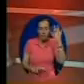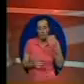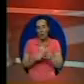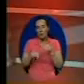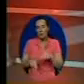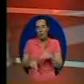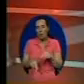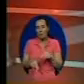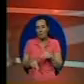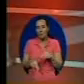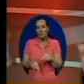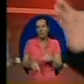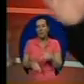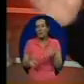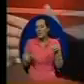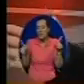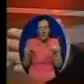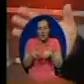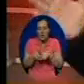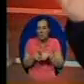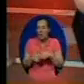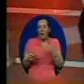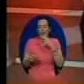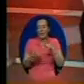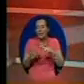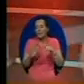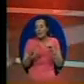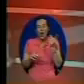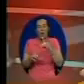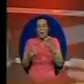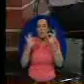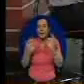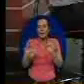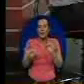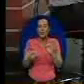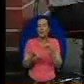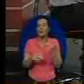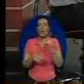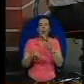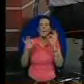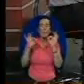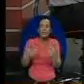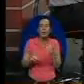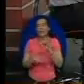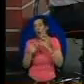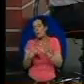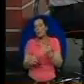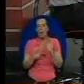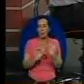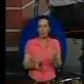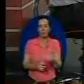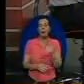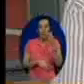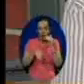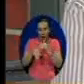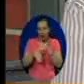עושים בשבילך כמי שכפעם שד, תחת חוק, ותמיד נכון. לא בדיוק ממלאים אותו, ולא בדיוק זה, ולא בדיוק זה.